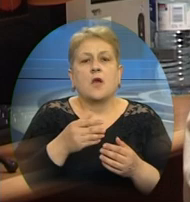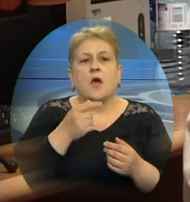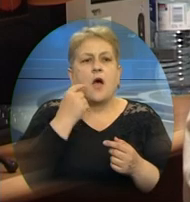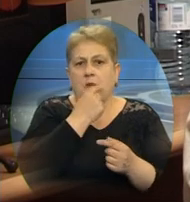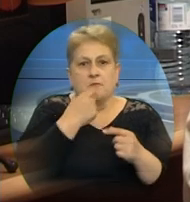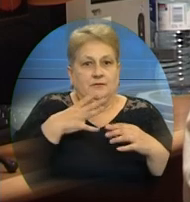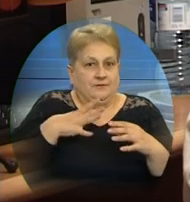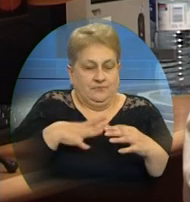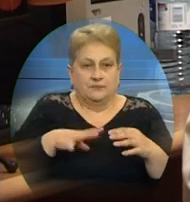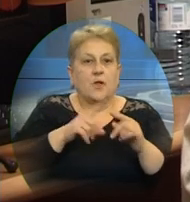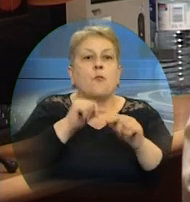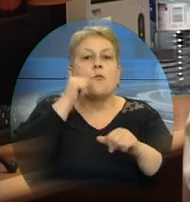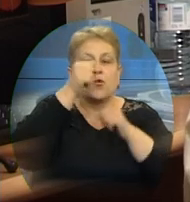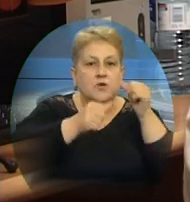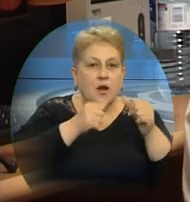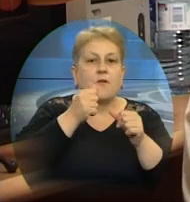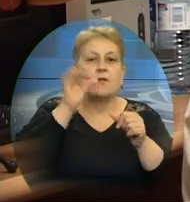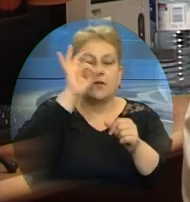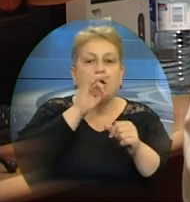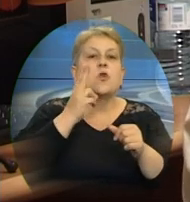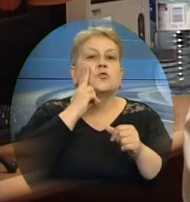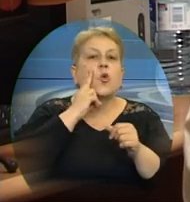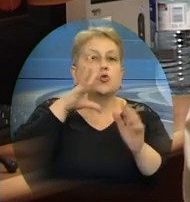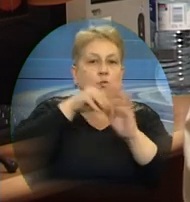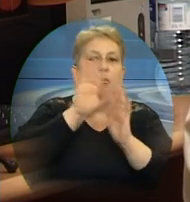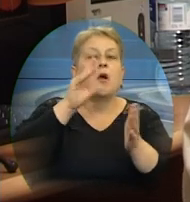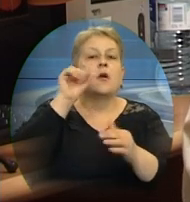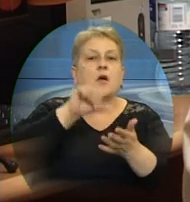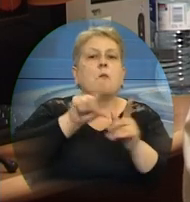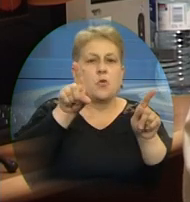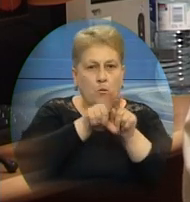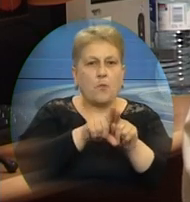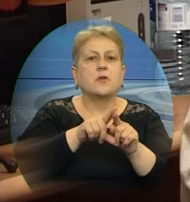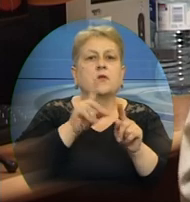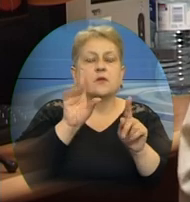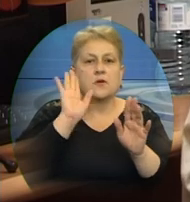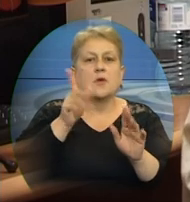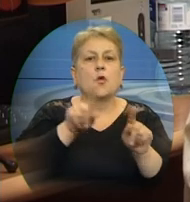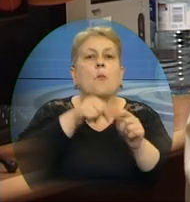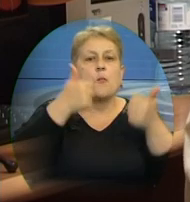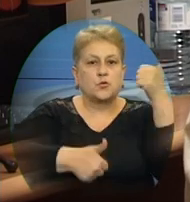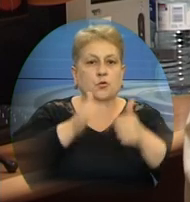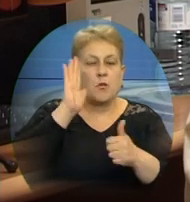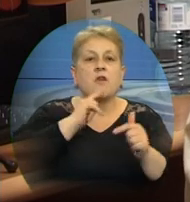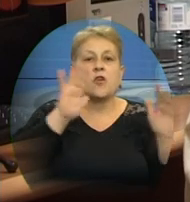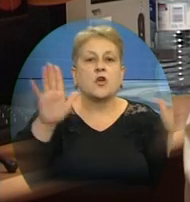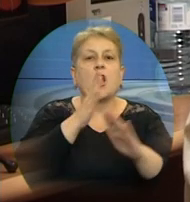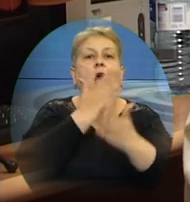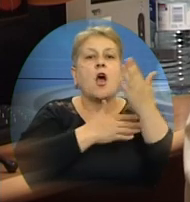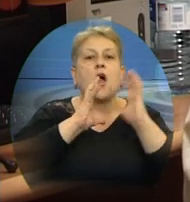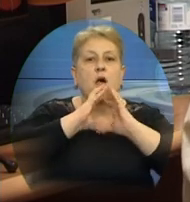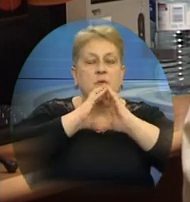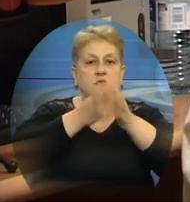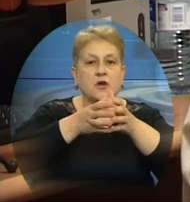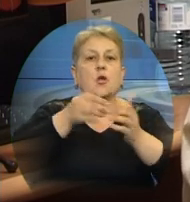ատամները սրած, սպասում ենք մյուս տարվան, երբ որ Սոչիում կայանալու է նմանապես նման մրցույթ, երգչախմբերի